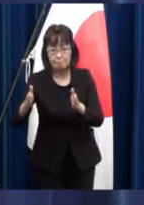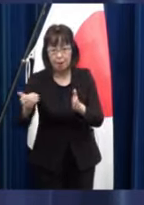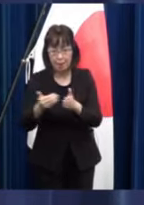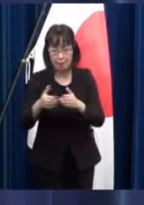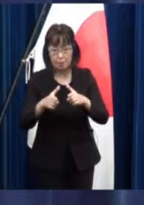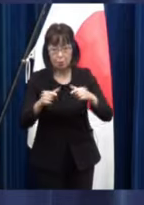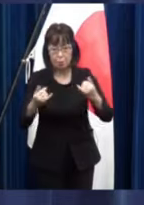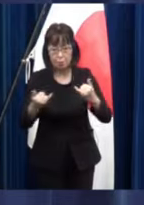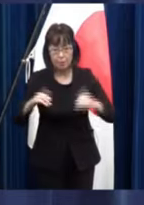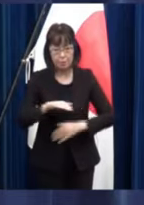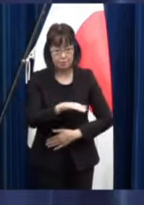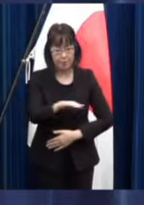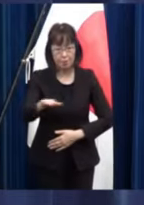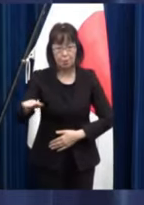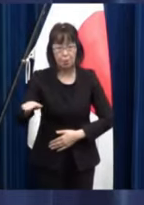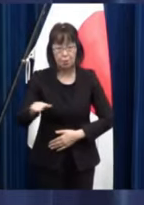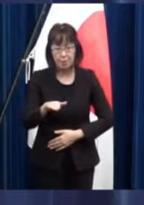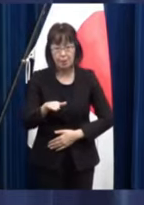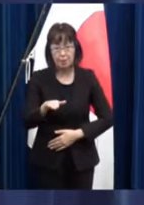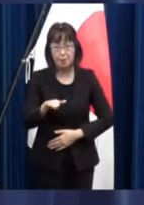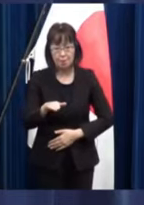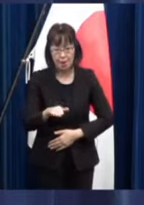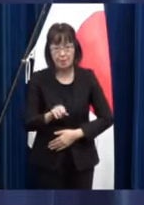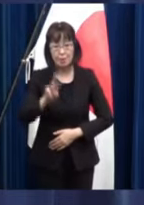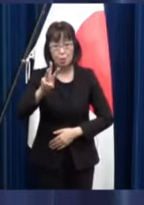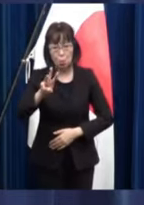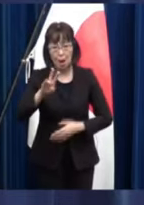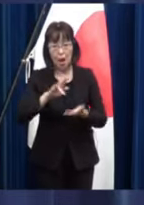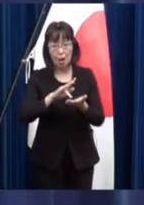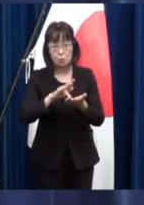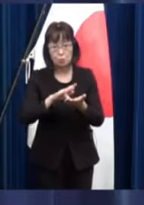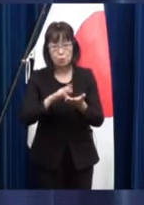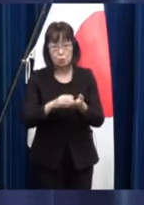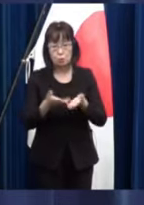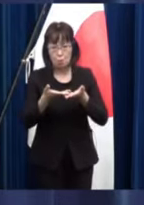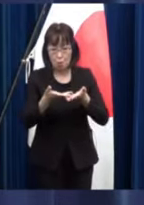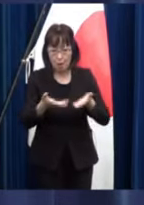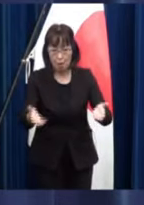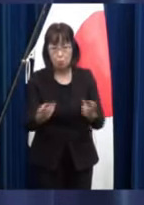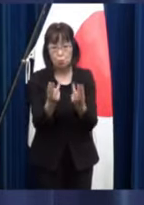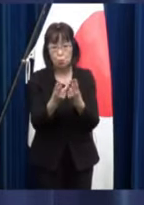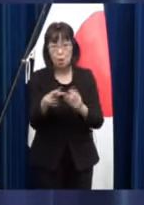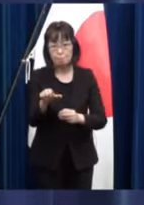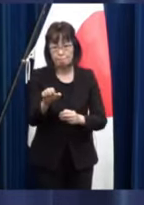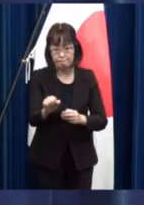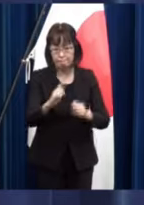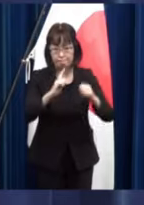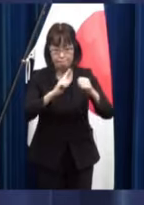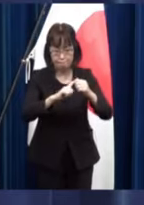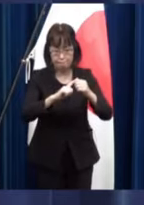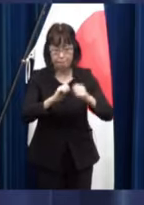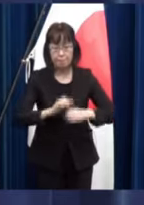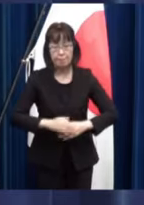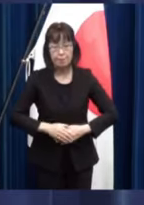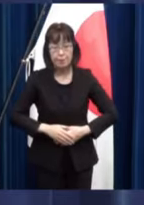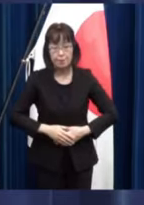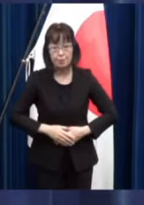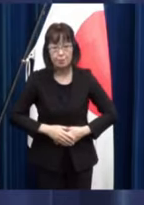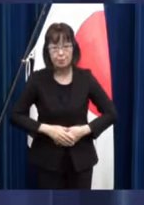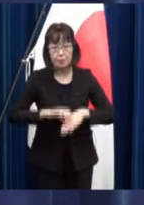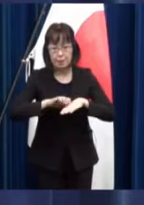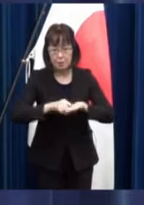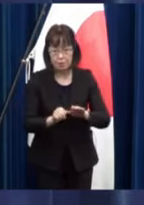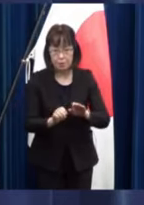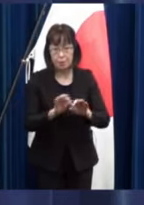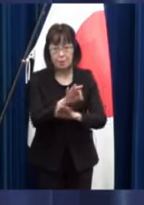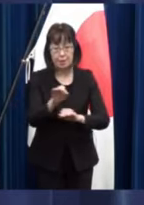んに行き渡るワクチンの確保を目指しております。同時に依然として厳しい